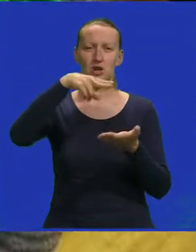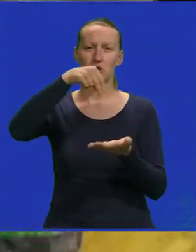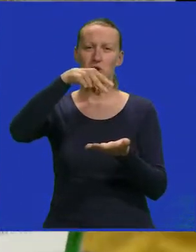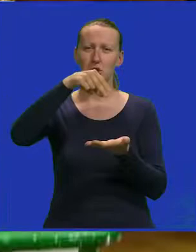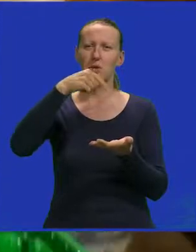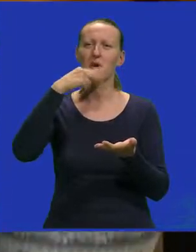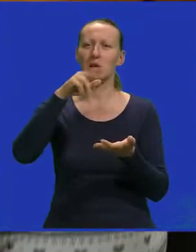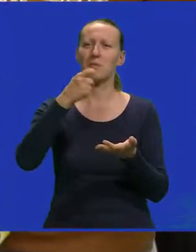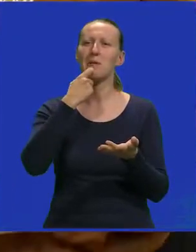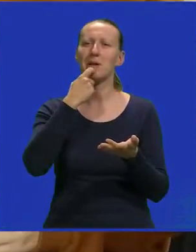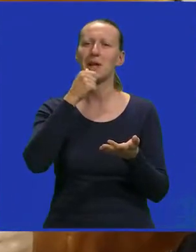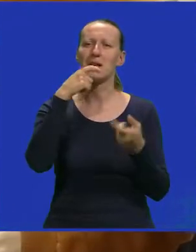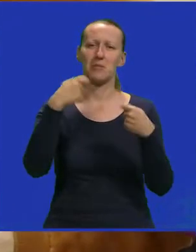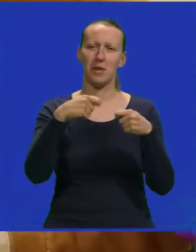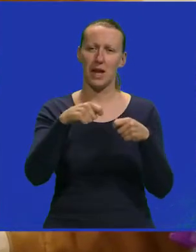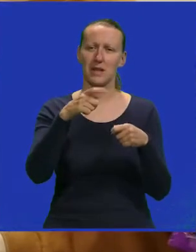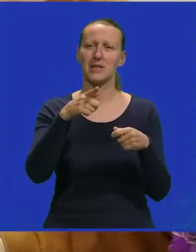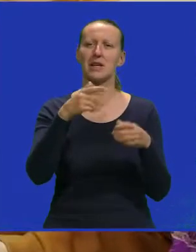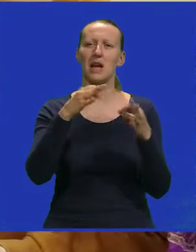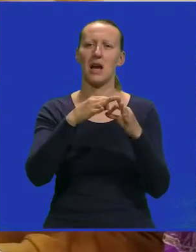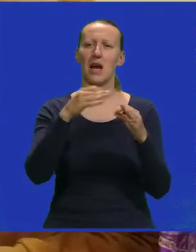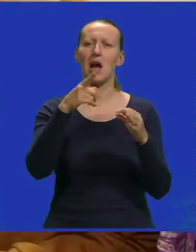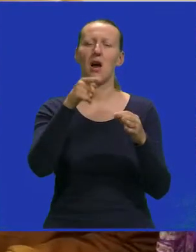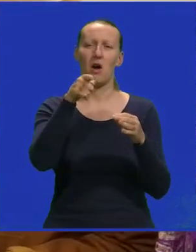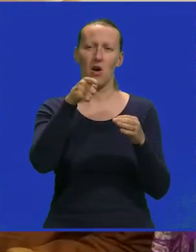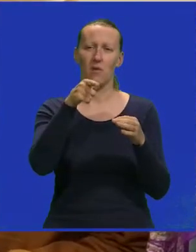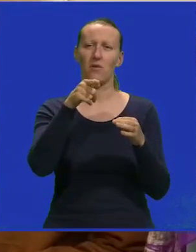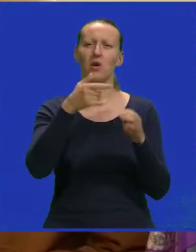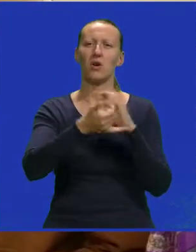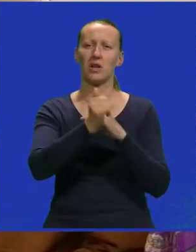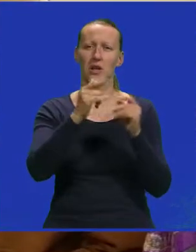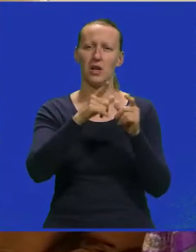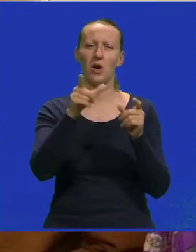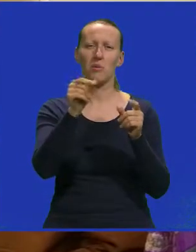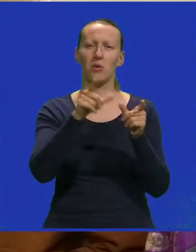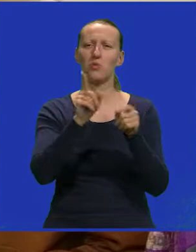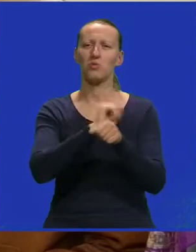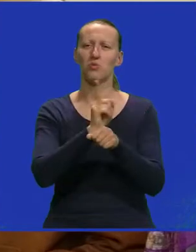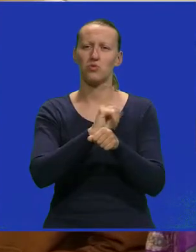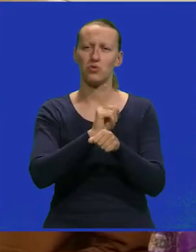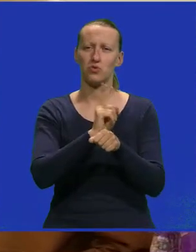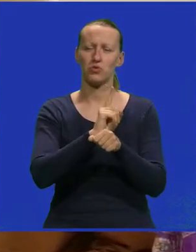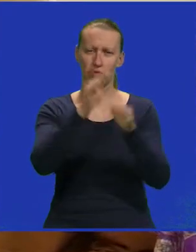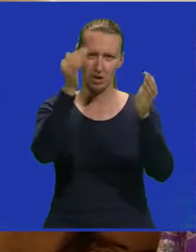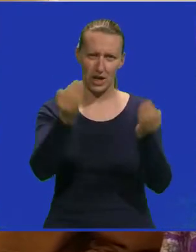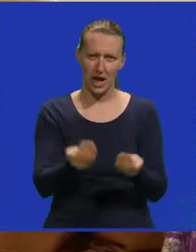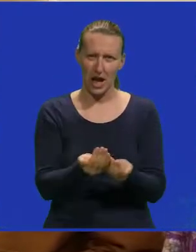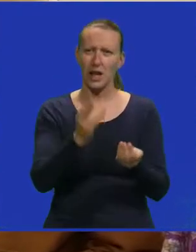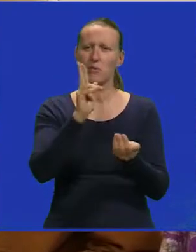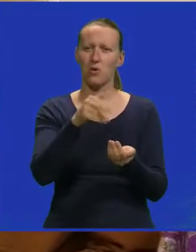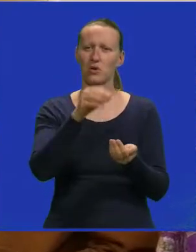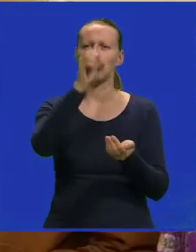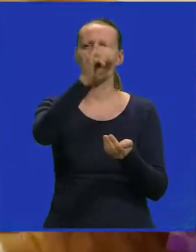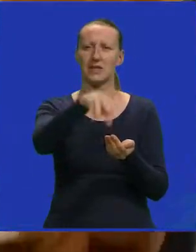štipaljku koja ima i metal i plastiku na sebi, a pošto ovo ide oboje u žuti spremnik, da. Možemo